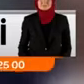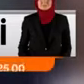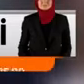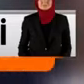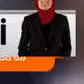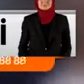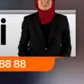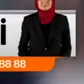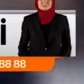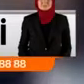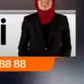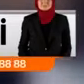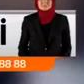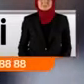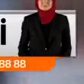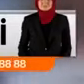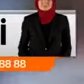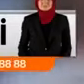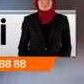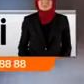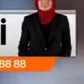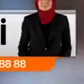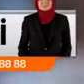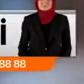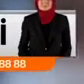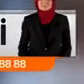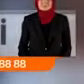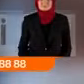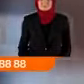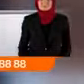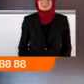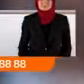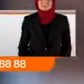Tamam size ayrı ayrı